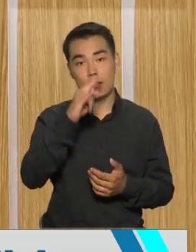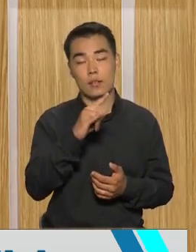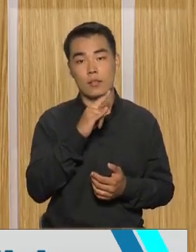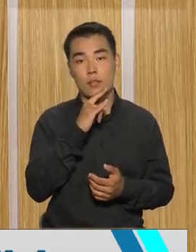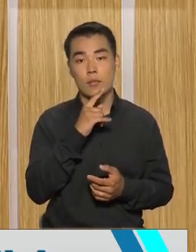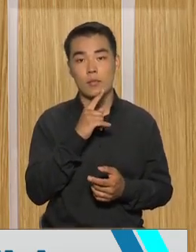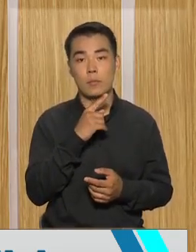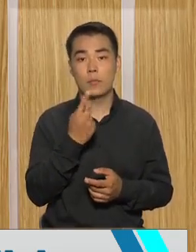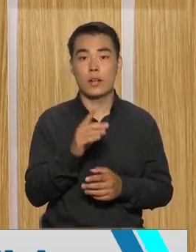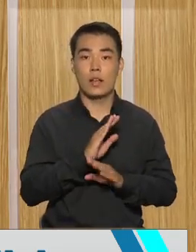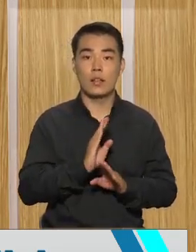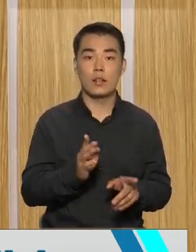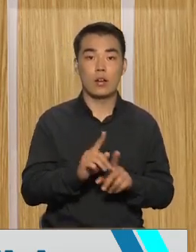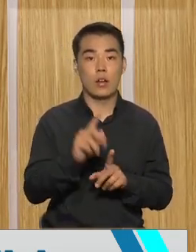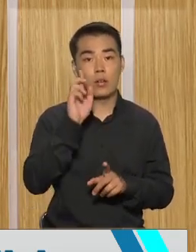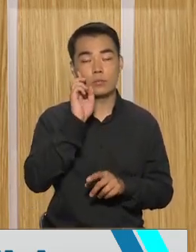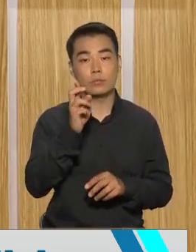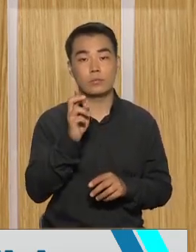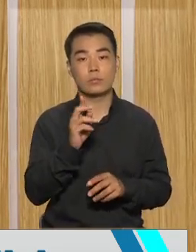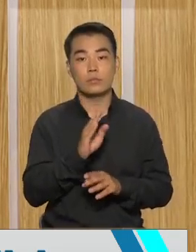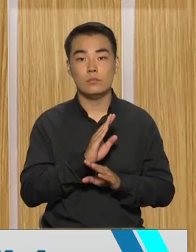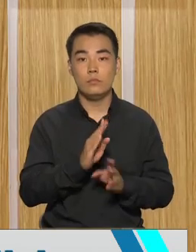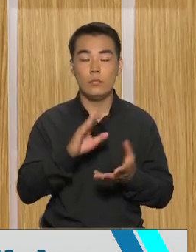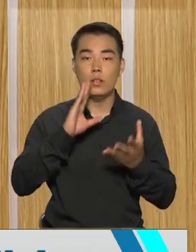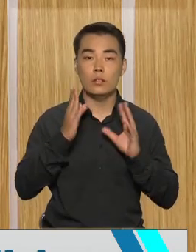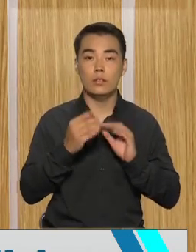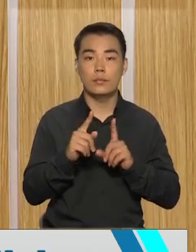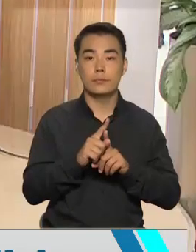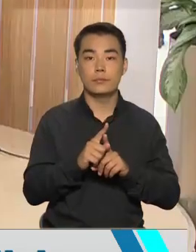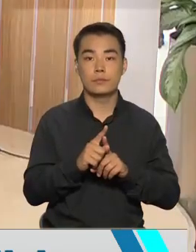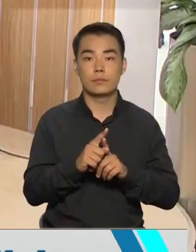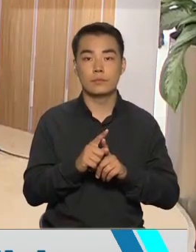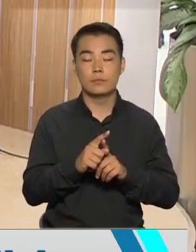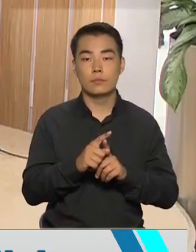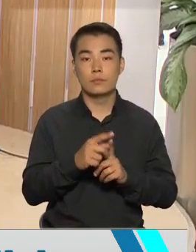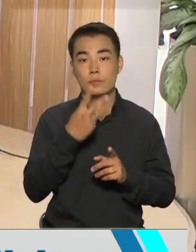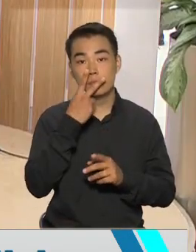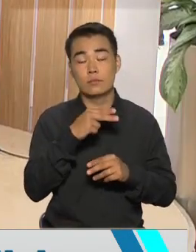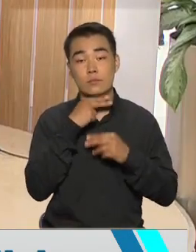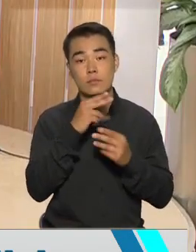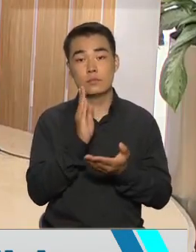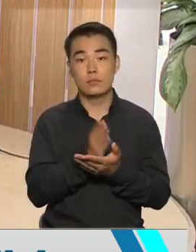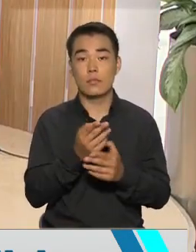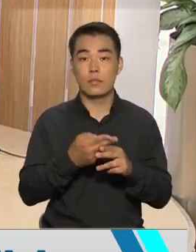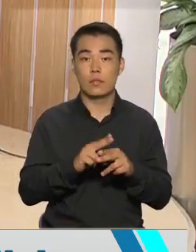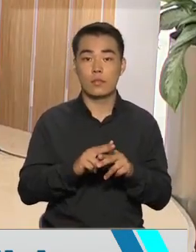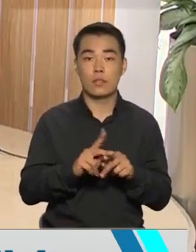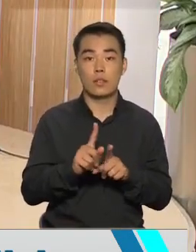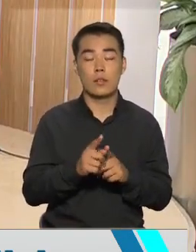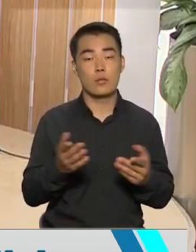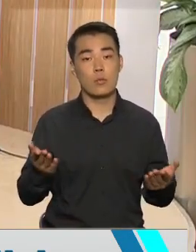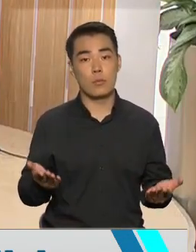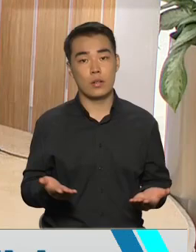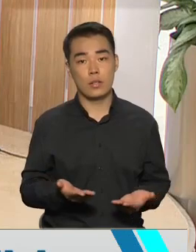бир гана биз түрк мамлекеттер уюмундагы бир үлкөн чоң мамлекет эмес. Бул дүйнөдөгү